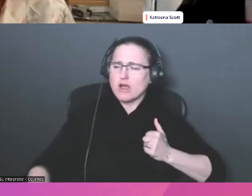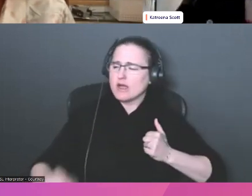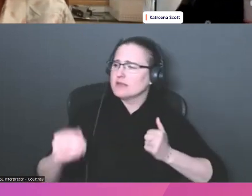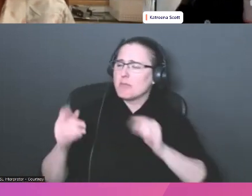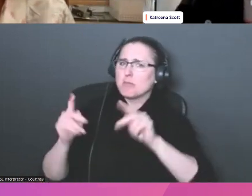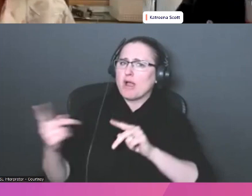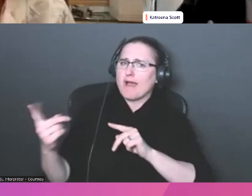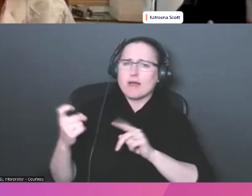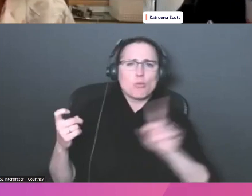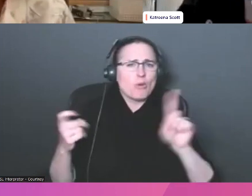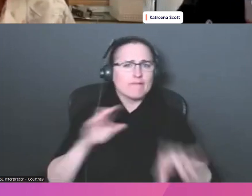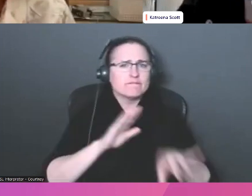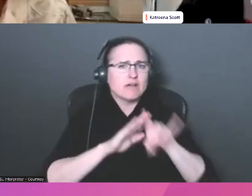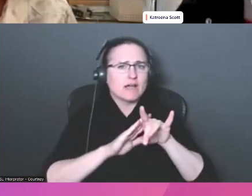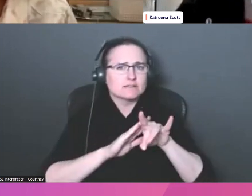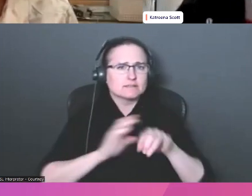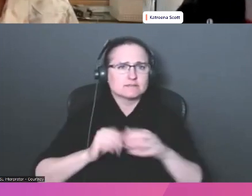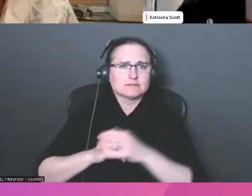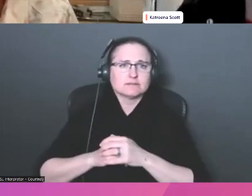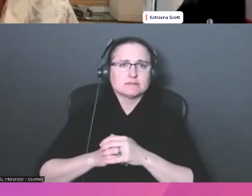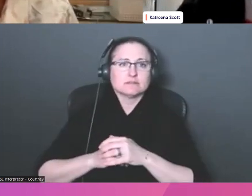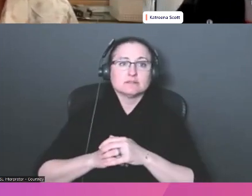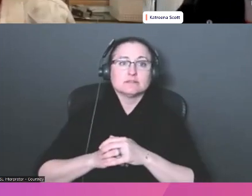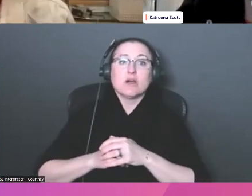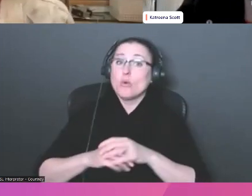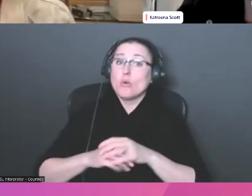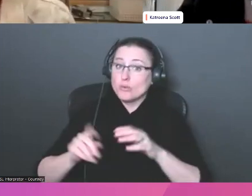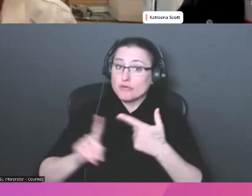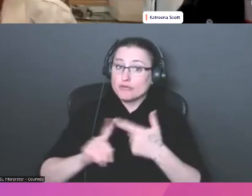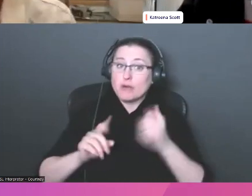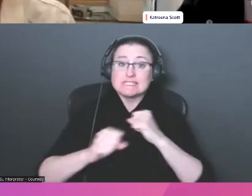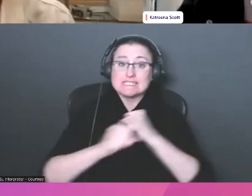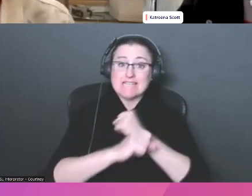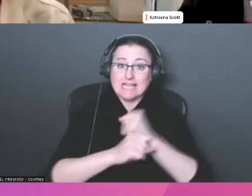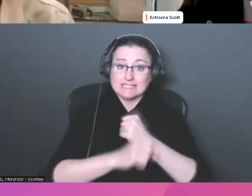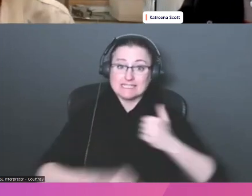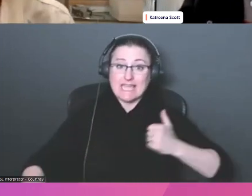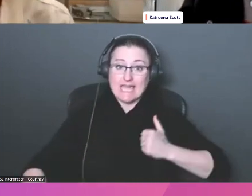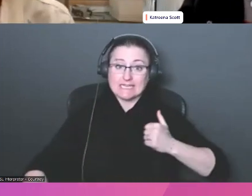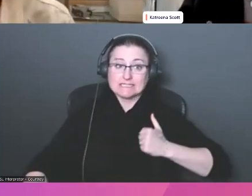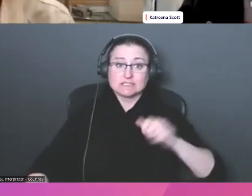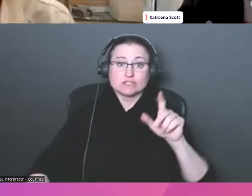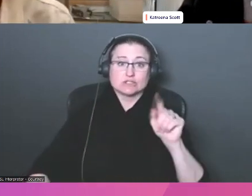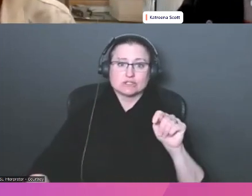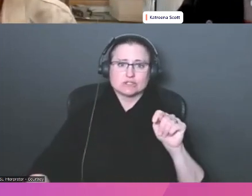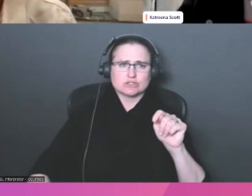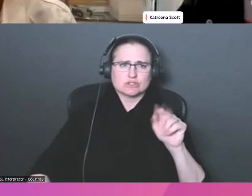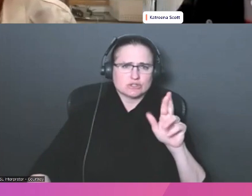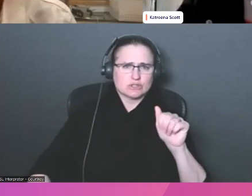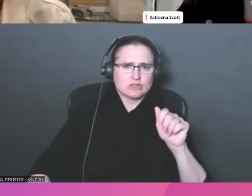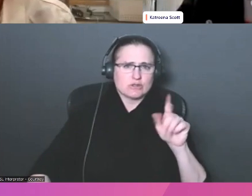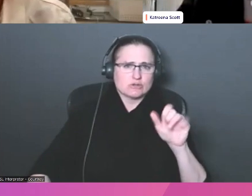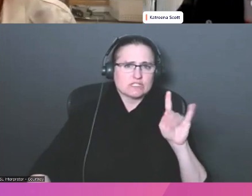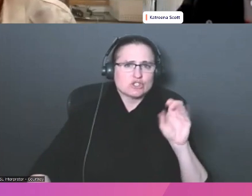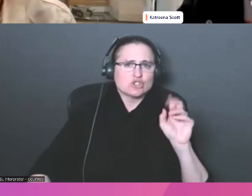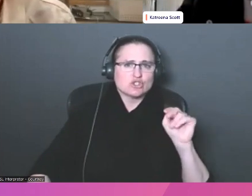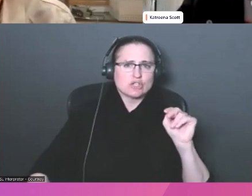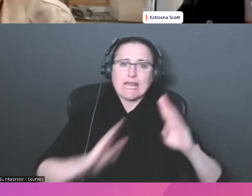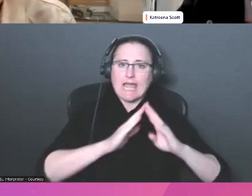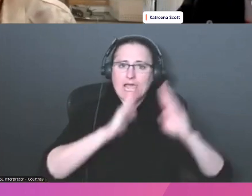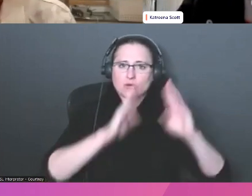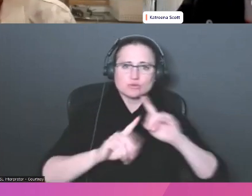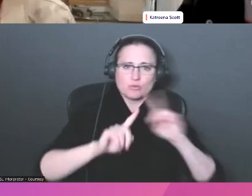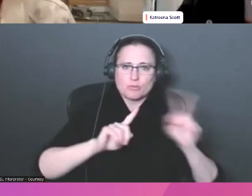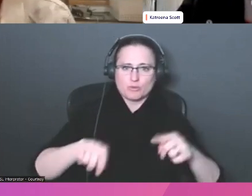maisons d'hébergement au Canada. Où avons trouvé cette statistique? Cela